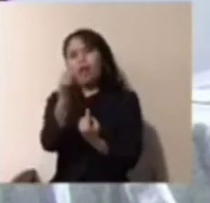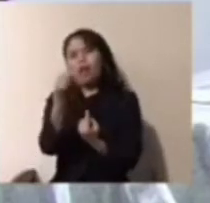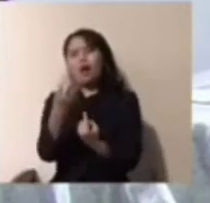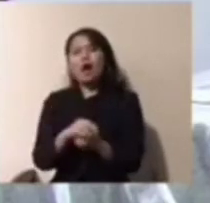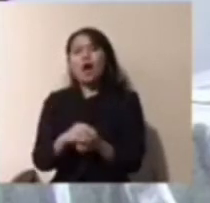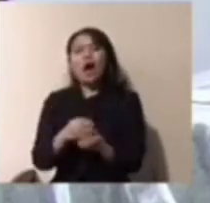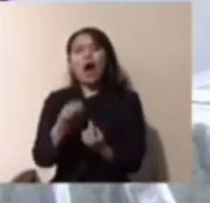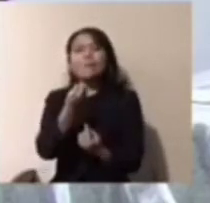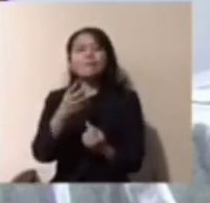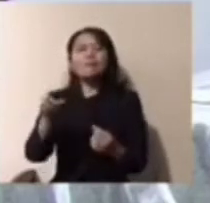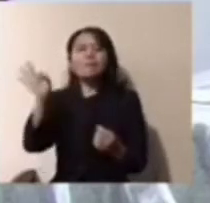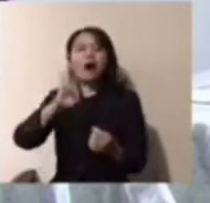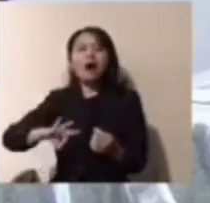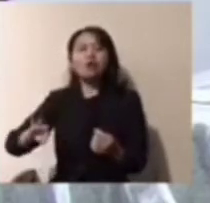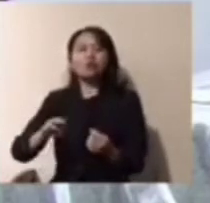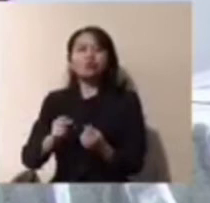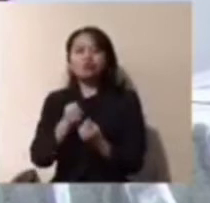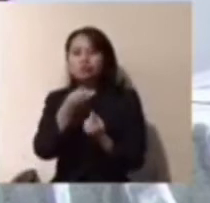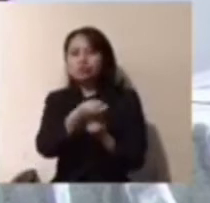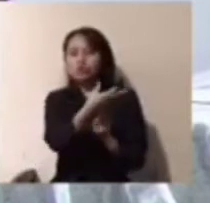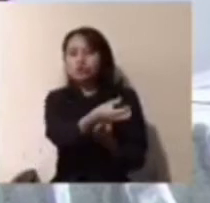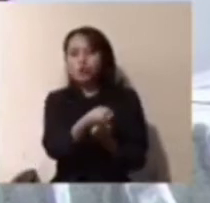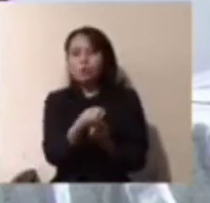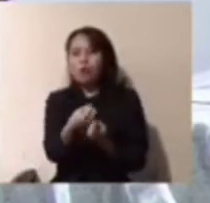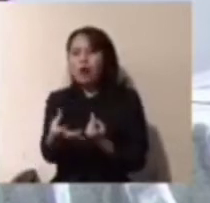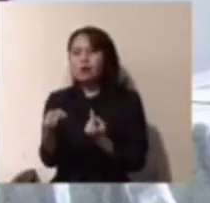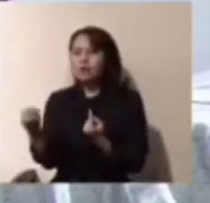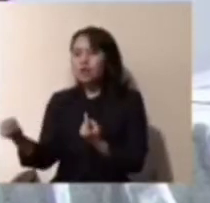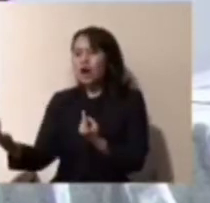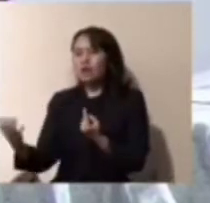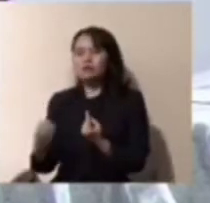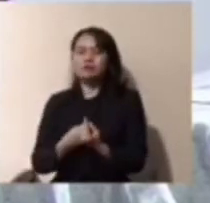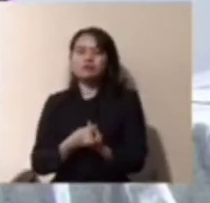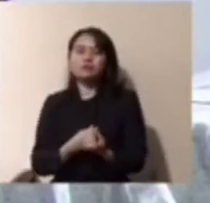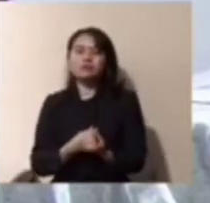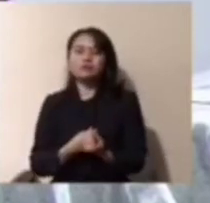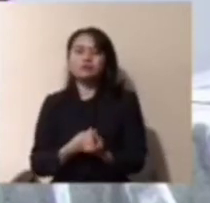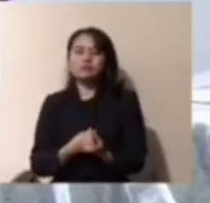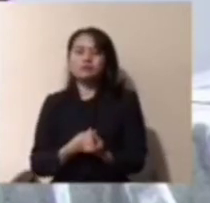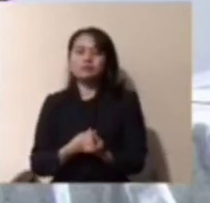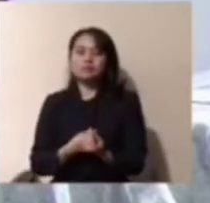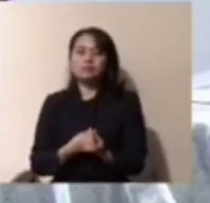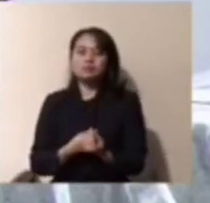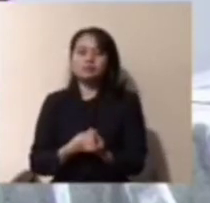dan api yang baru itu disebarkan bagi seluruh umat.